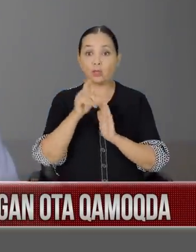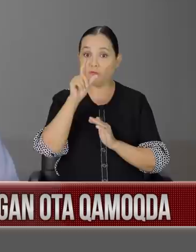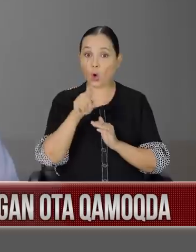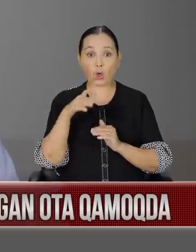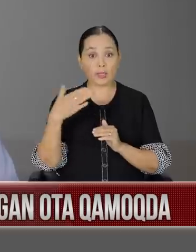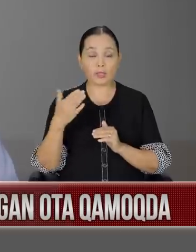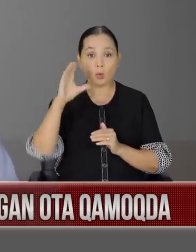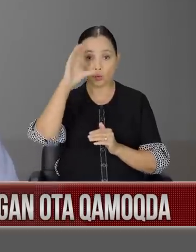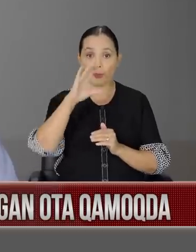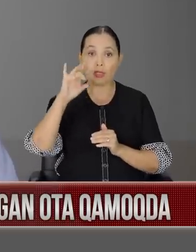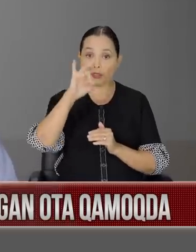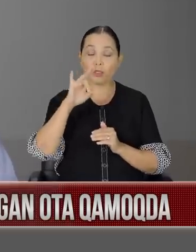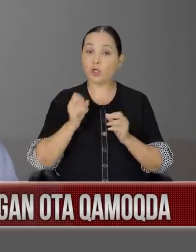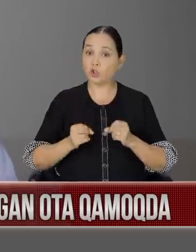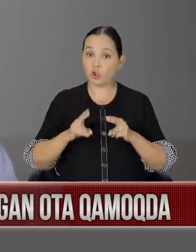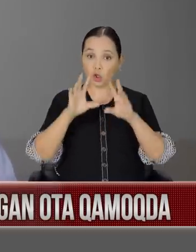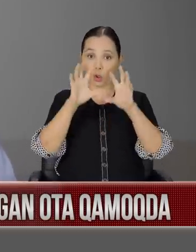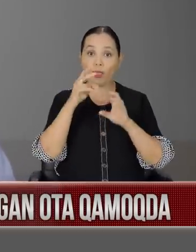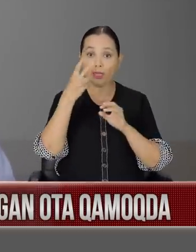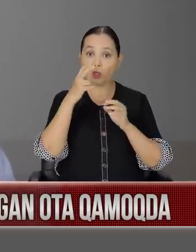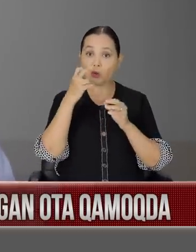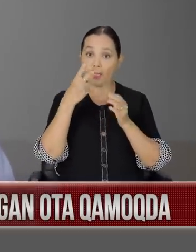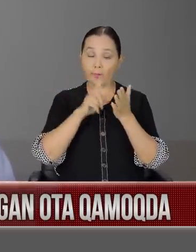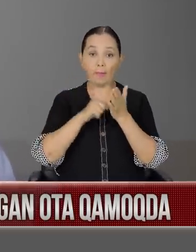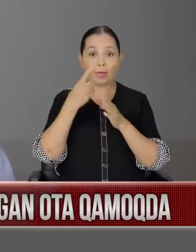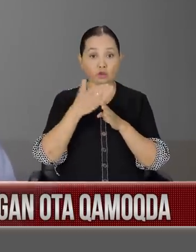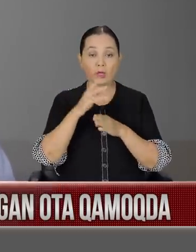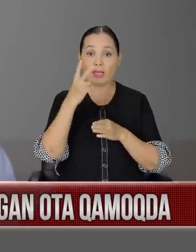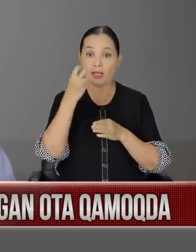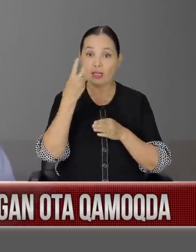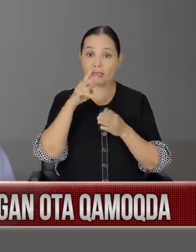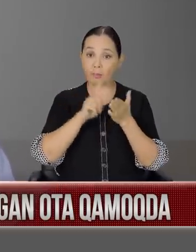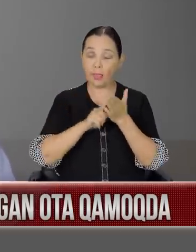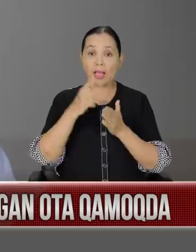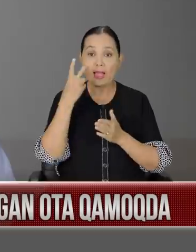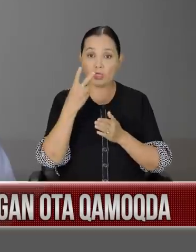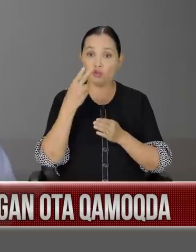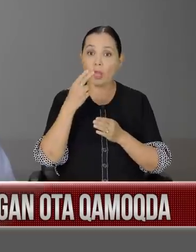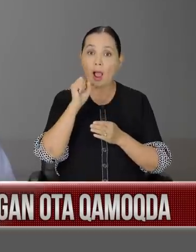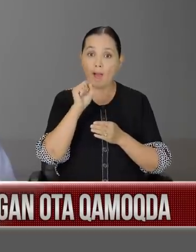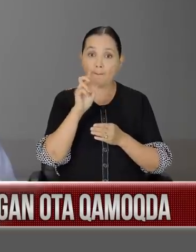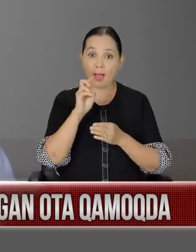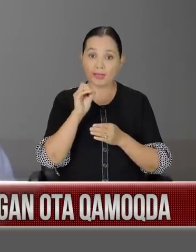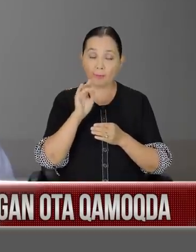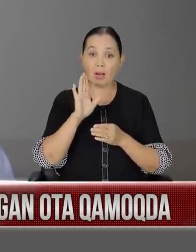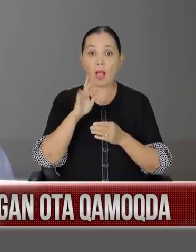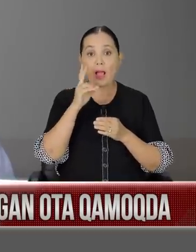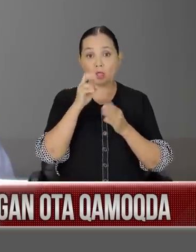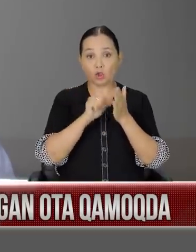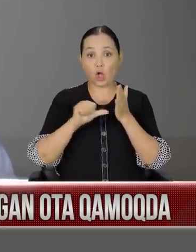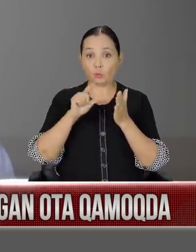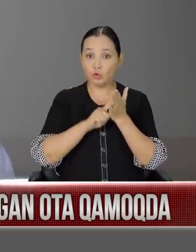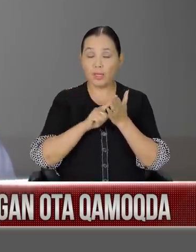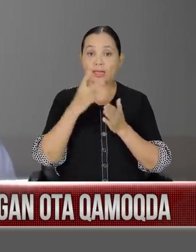fuqaroga nisbatan O'zbekiston Respublikasi Jinoyat kodeksining 227 moddasi 1 qismi, 227 moddasi 2 qismi A bandi va